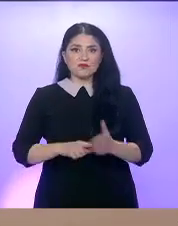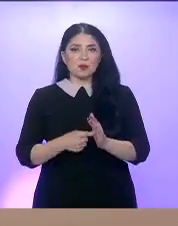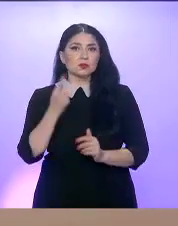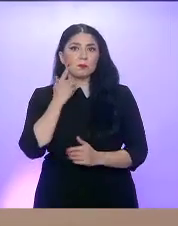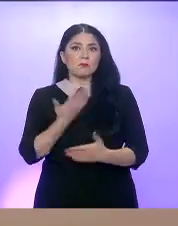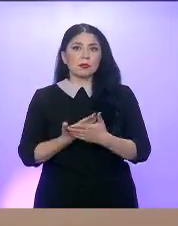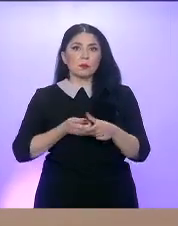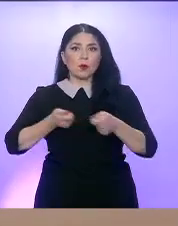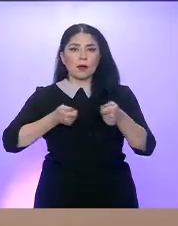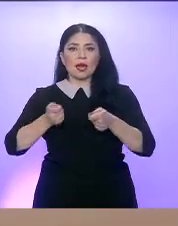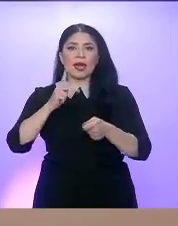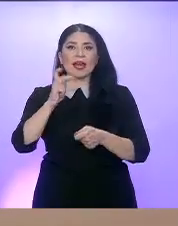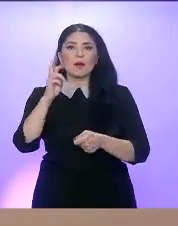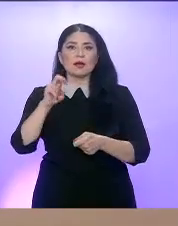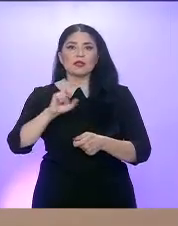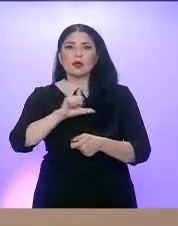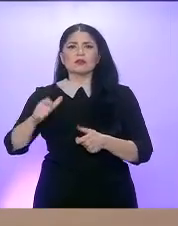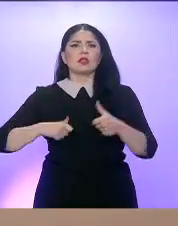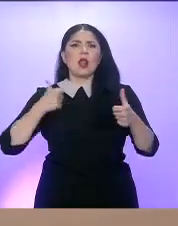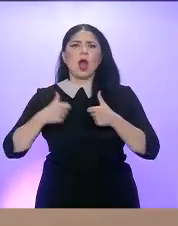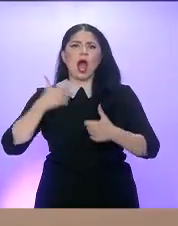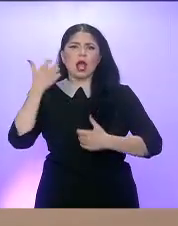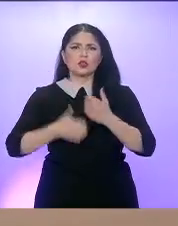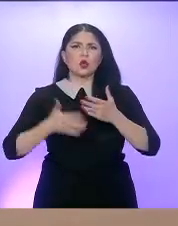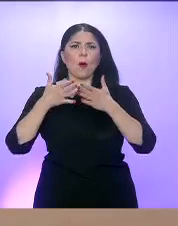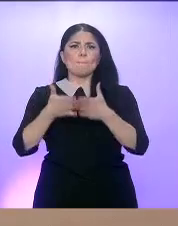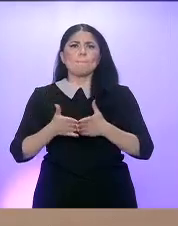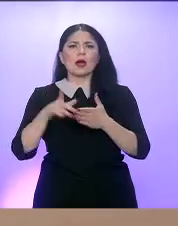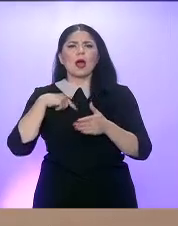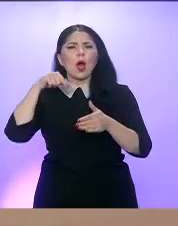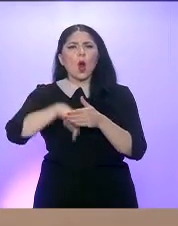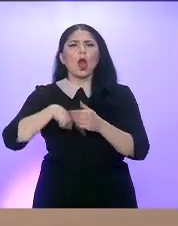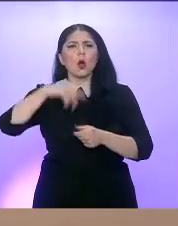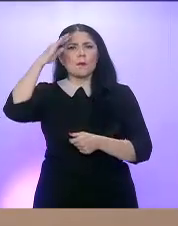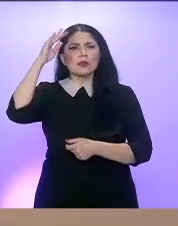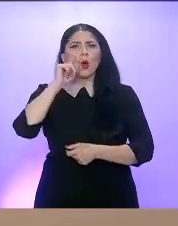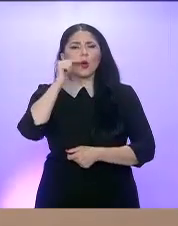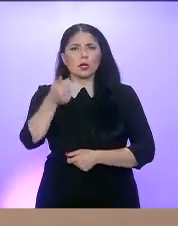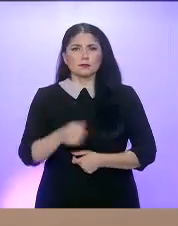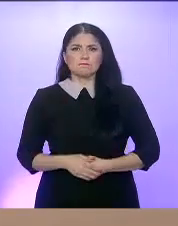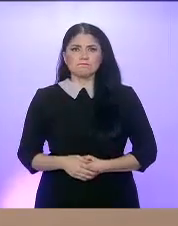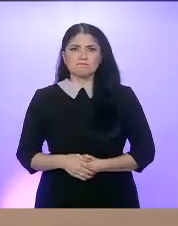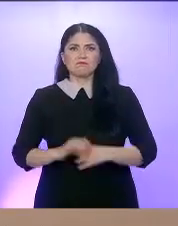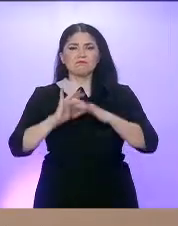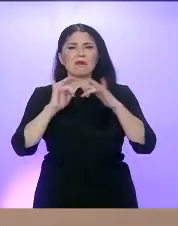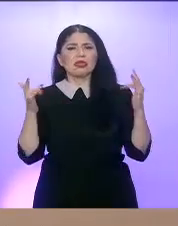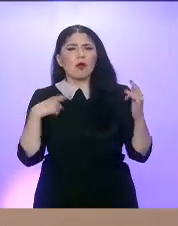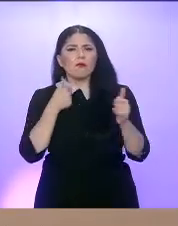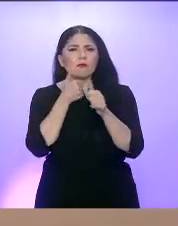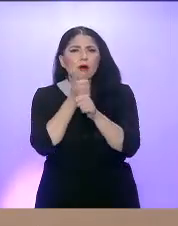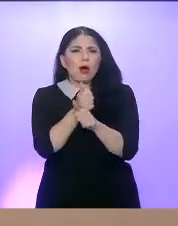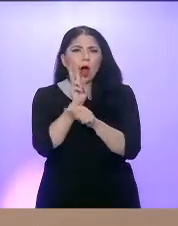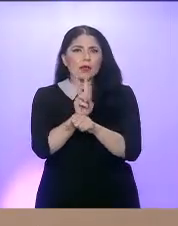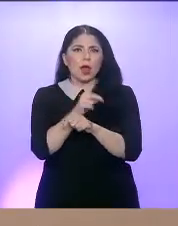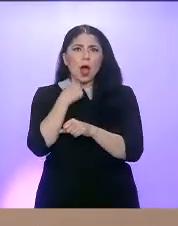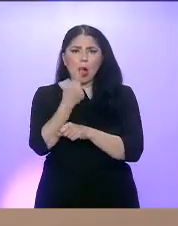Moment penibil pentru propaganda de la Kremlin, după ce s-a lăudat că a distrus o barcă plină cu militari ucraineni. Internauții au fost mai vigilenți și au